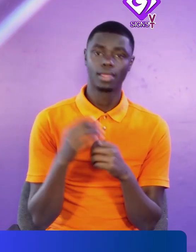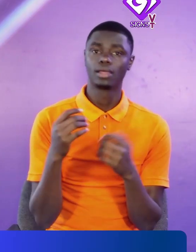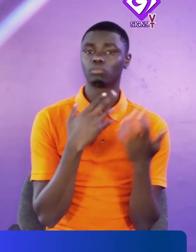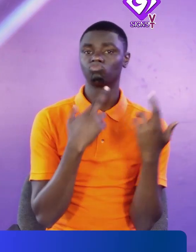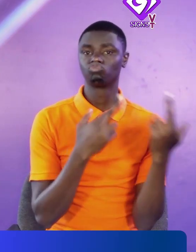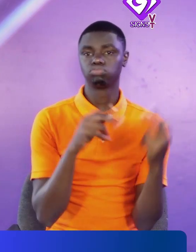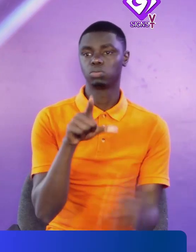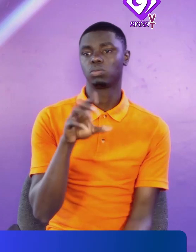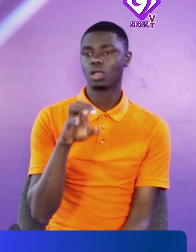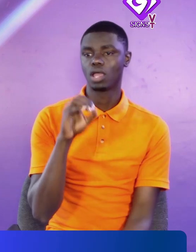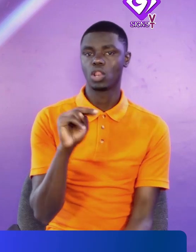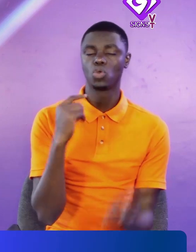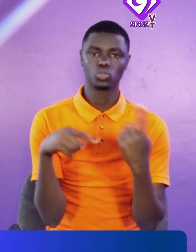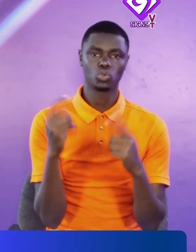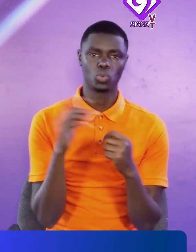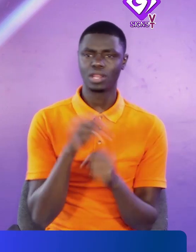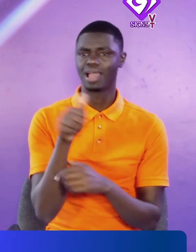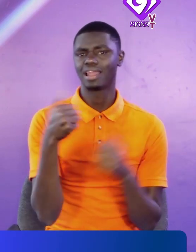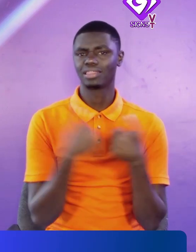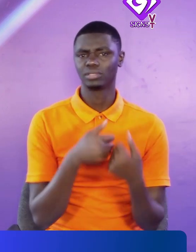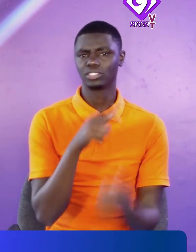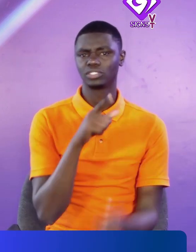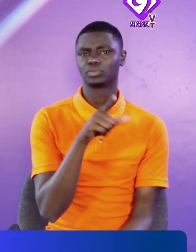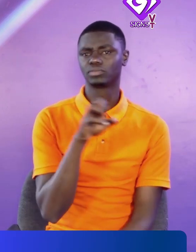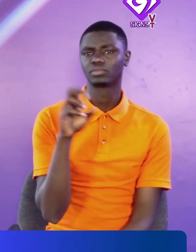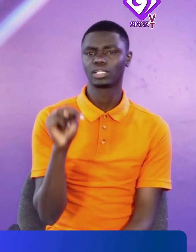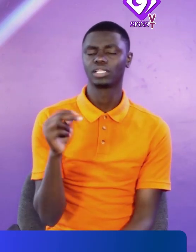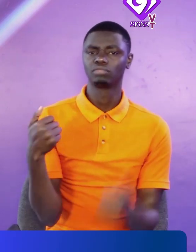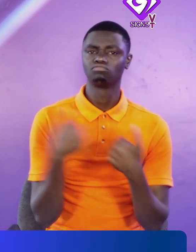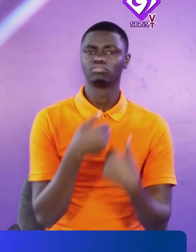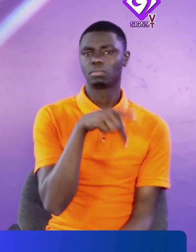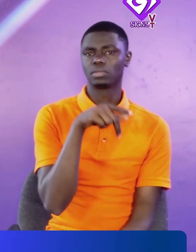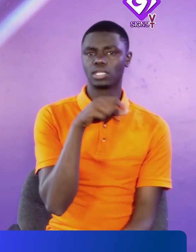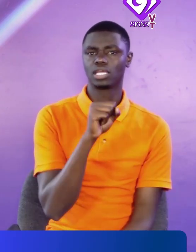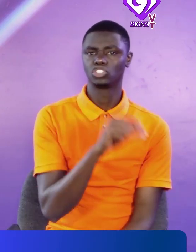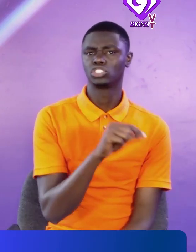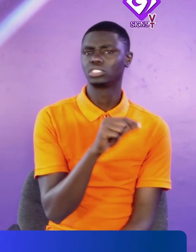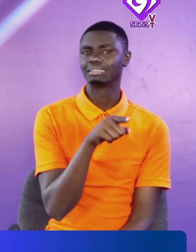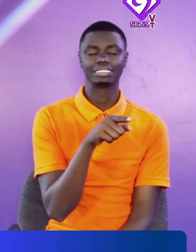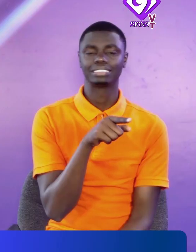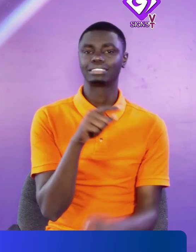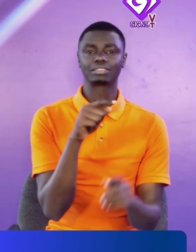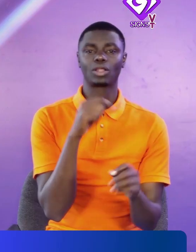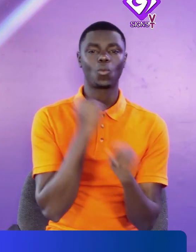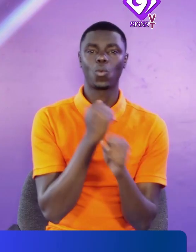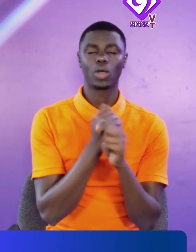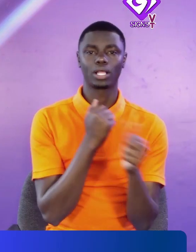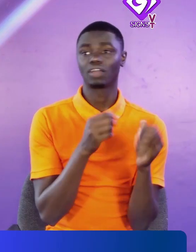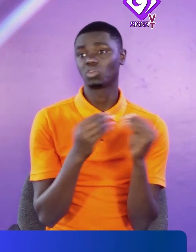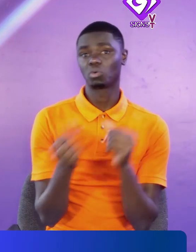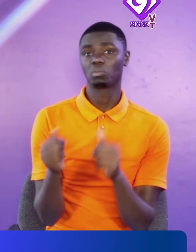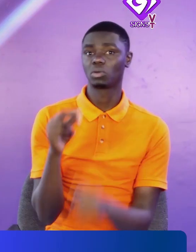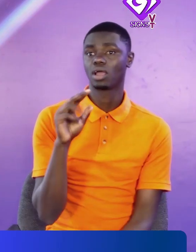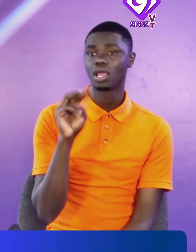Toulouse manze. Game nyingine ni Lille versus PSG. Manze PSG yako na momentum after kupigwa na Marseille, alafu